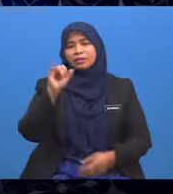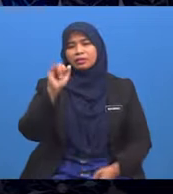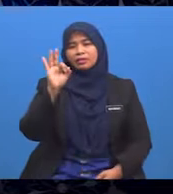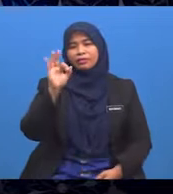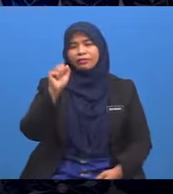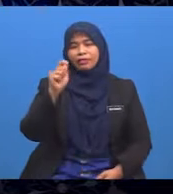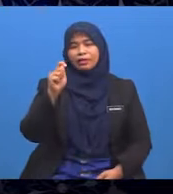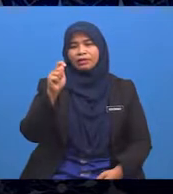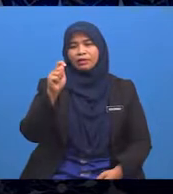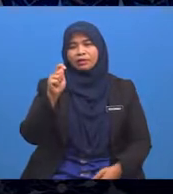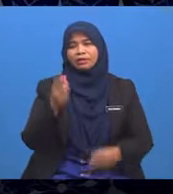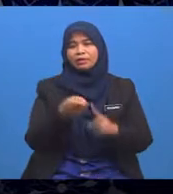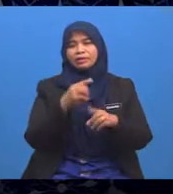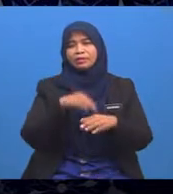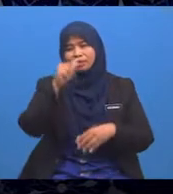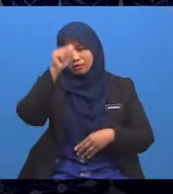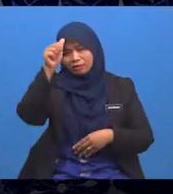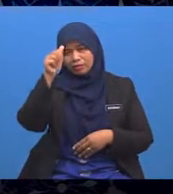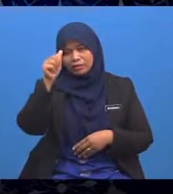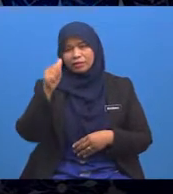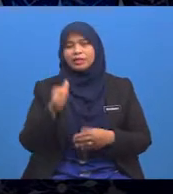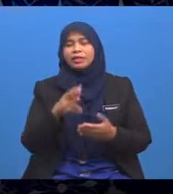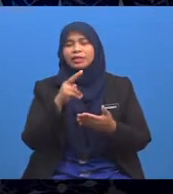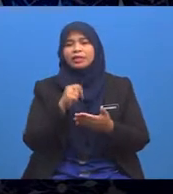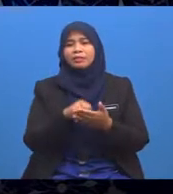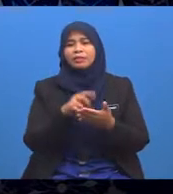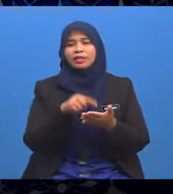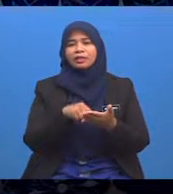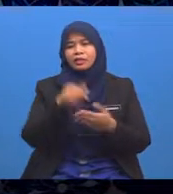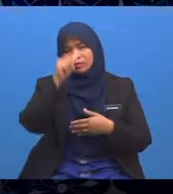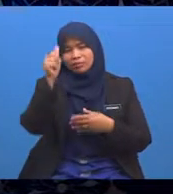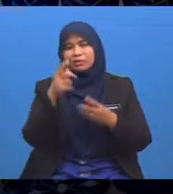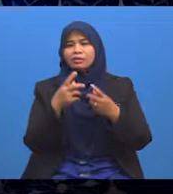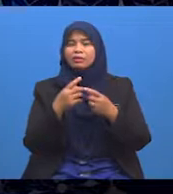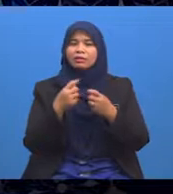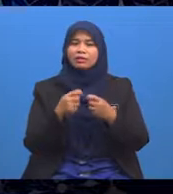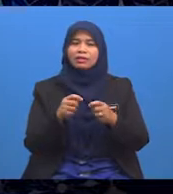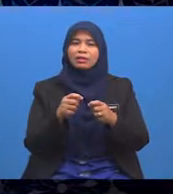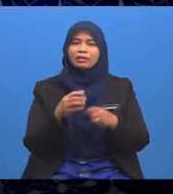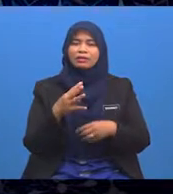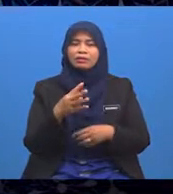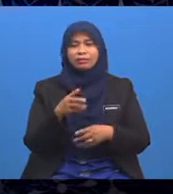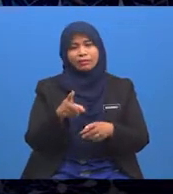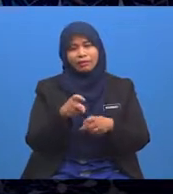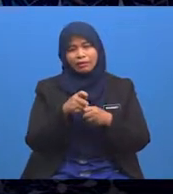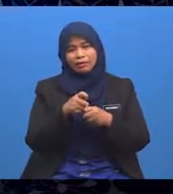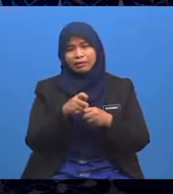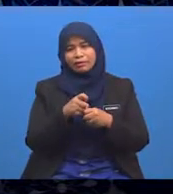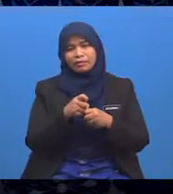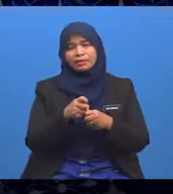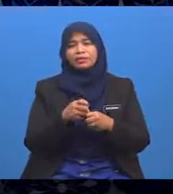Wa Ta'ala. Bayangkan nikmat ini Allah telah tarik seketika pada waktu negara